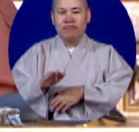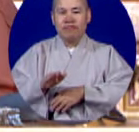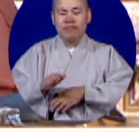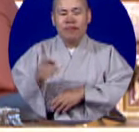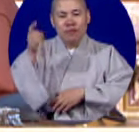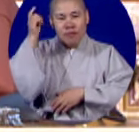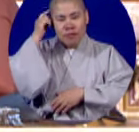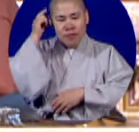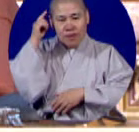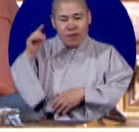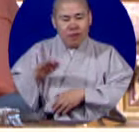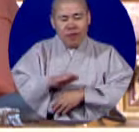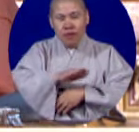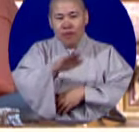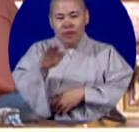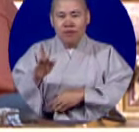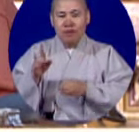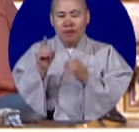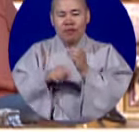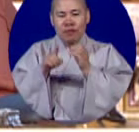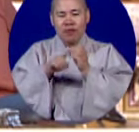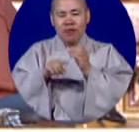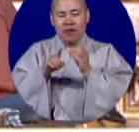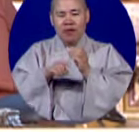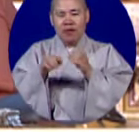그럼 왜 우리가 수행을 해야 하는가?